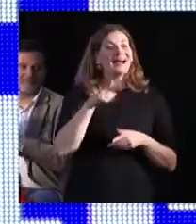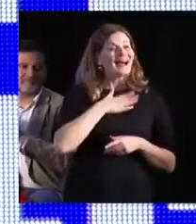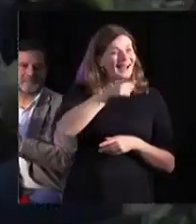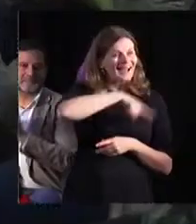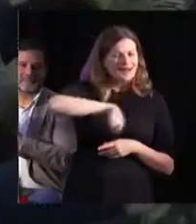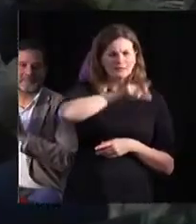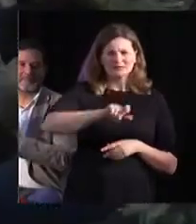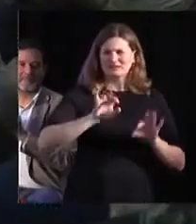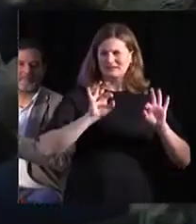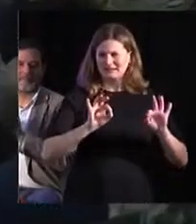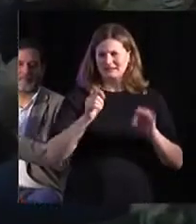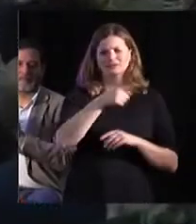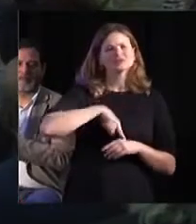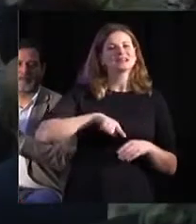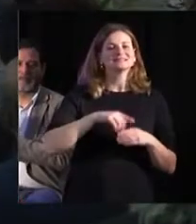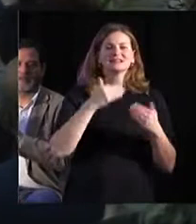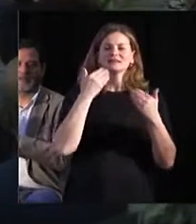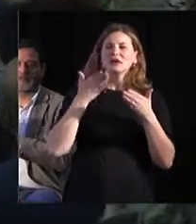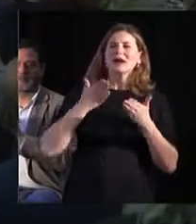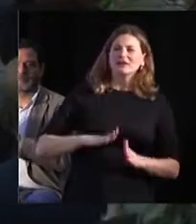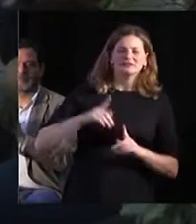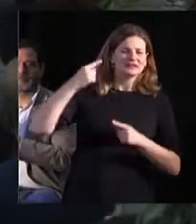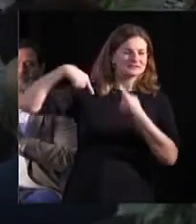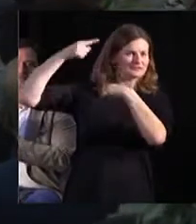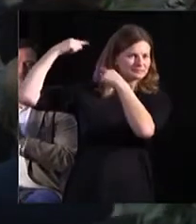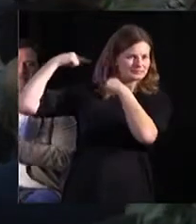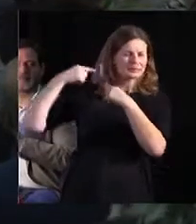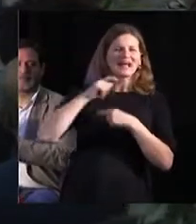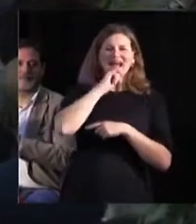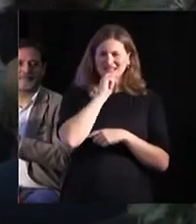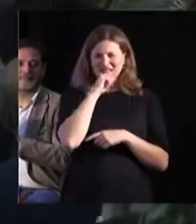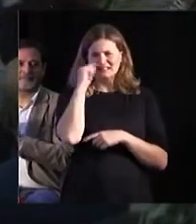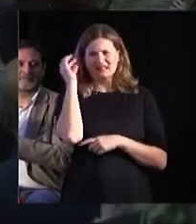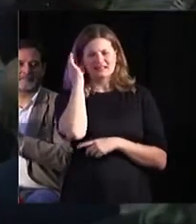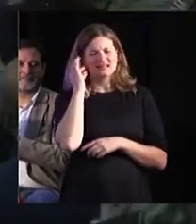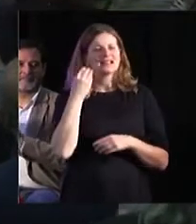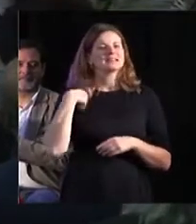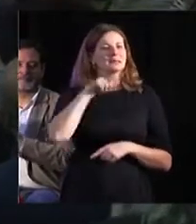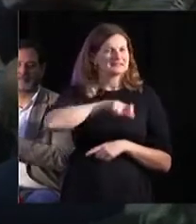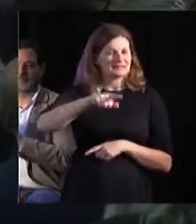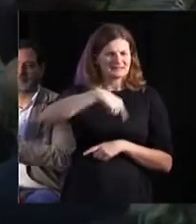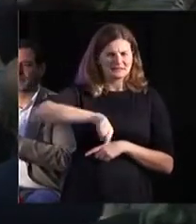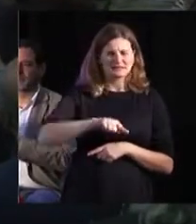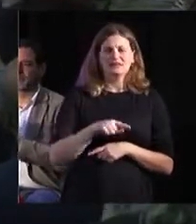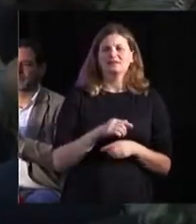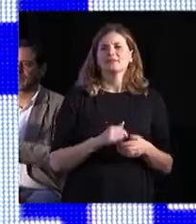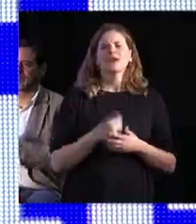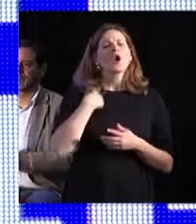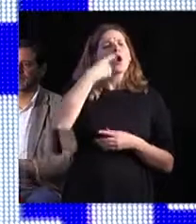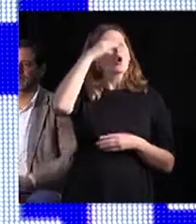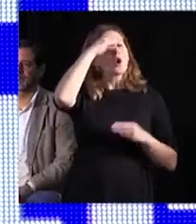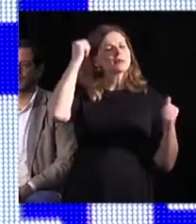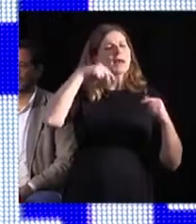gent. Nosaltres som els fills i les filles d'aquesta gent. Som els nets i les netes d'aquesta gent. No oblidem mai el